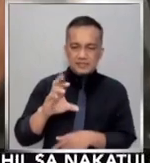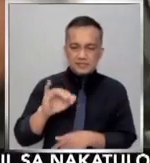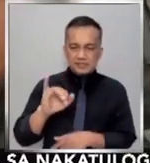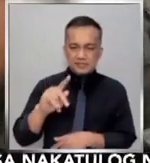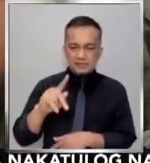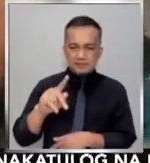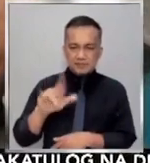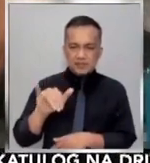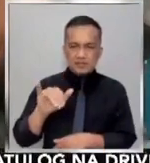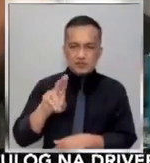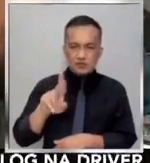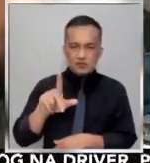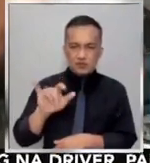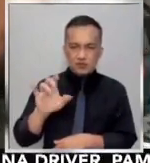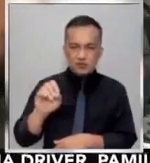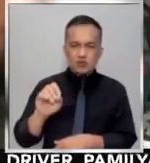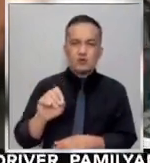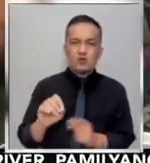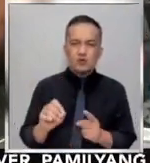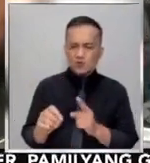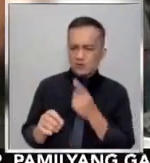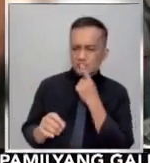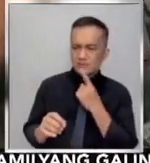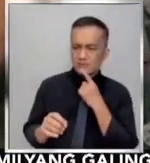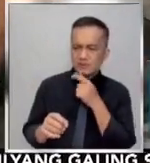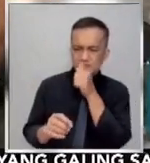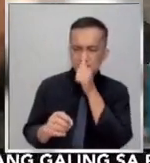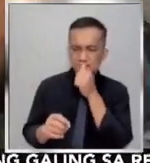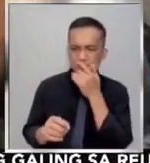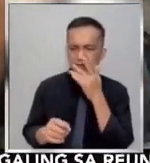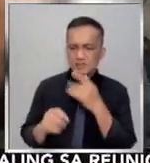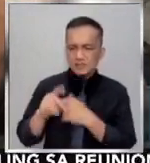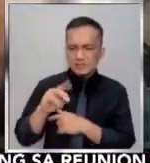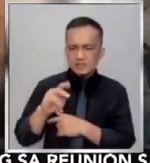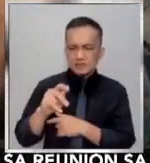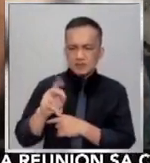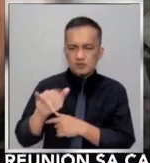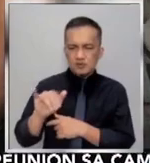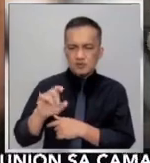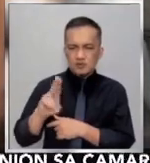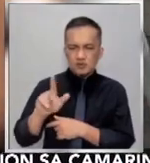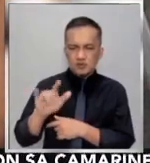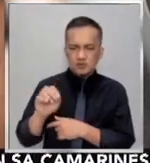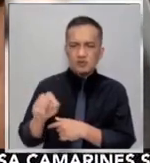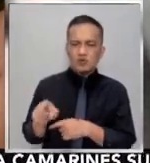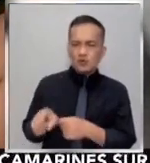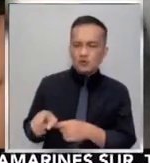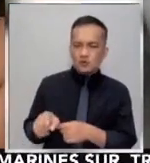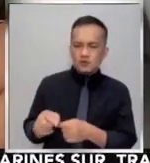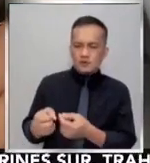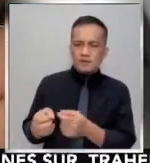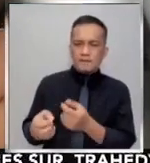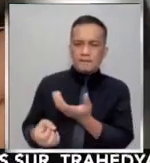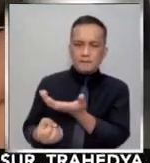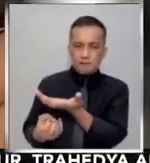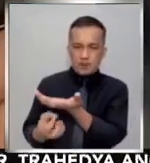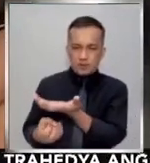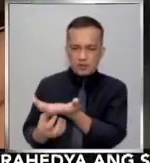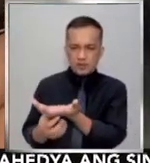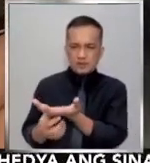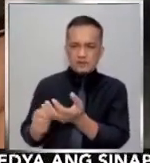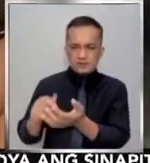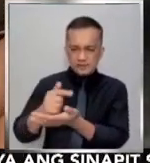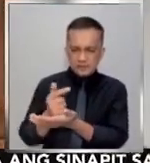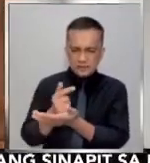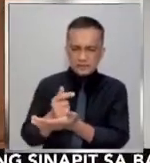okay, sir. Anong secret para maging masarap yung crispy ulo? Ito po, pinapakuluan po sa bawang, paminta,